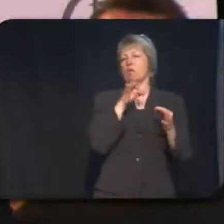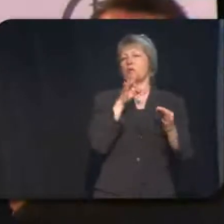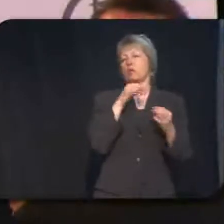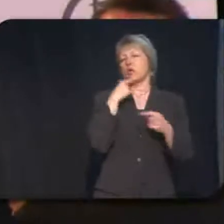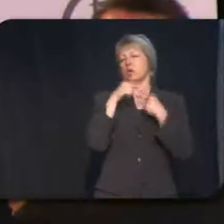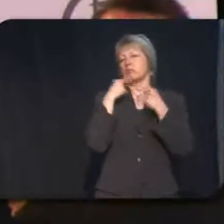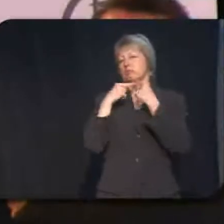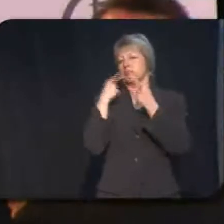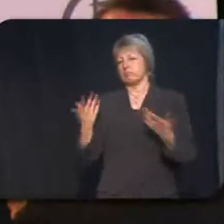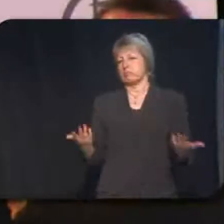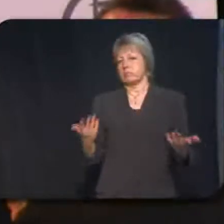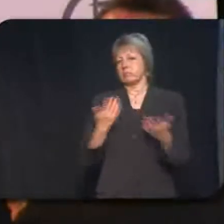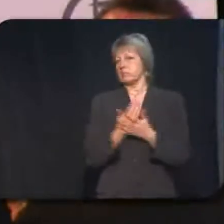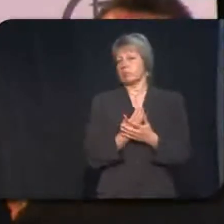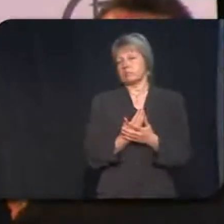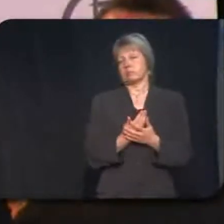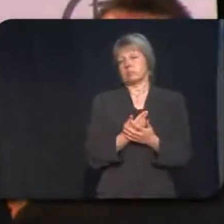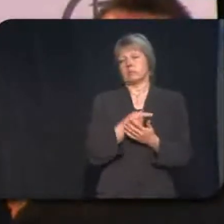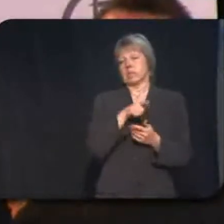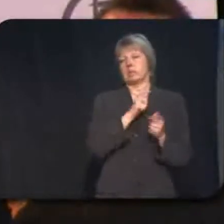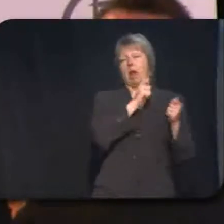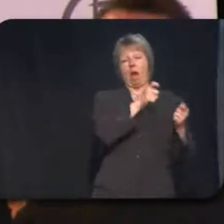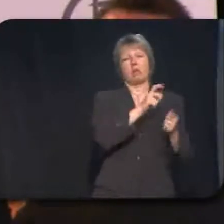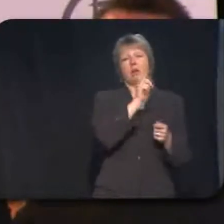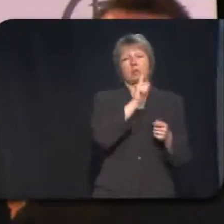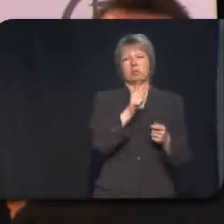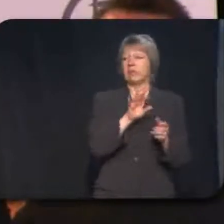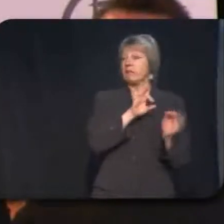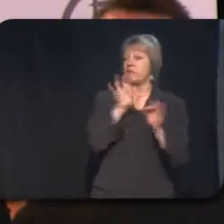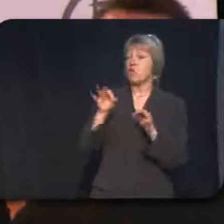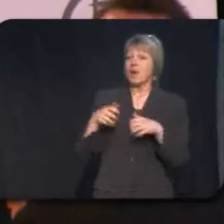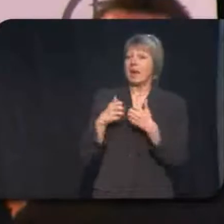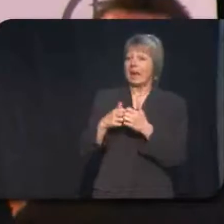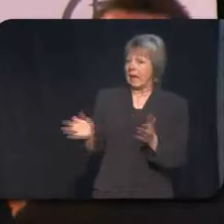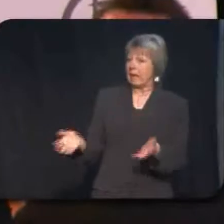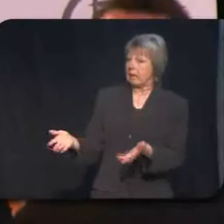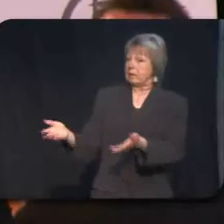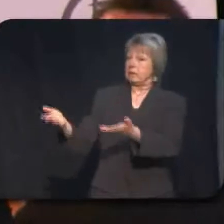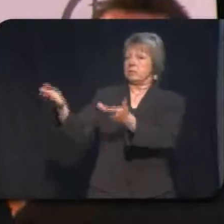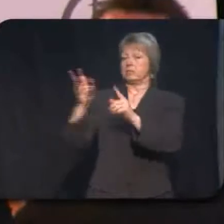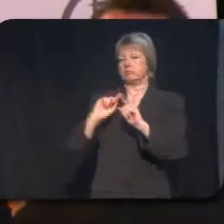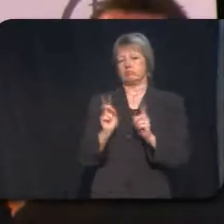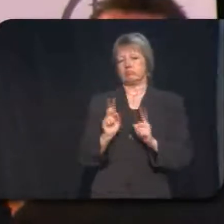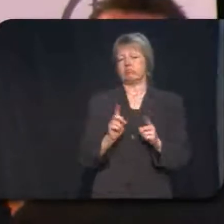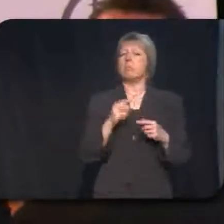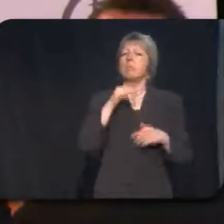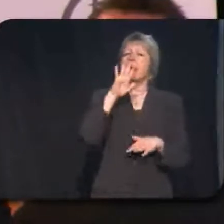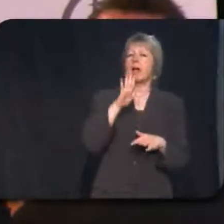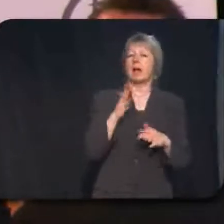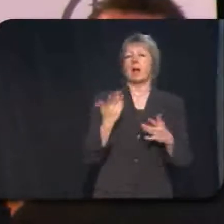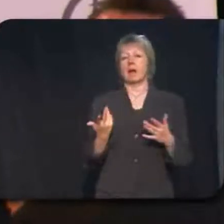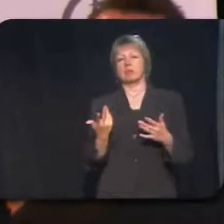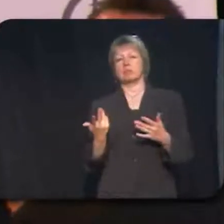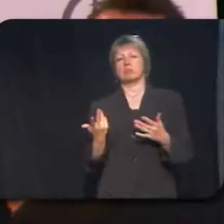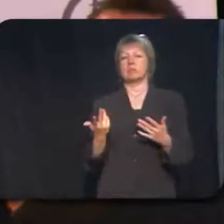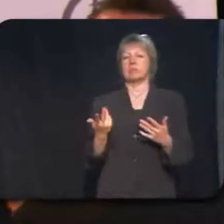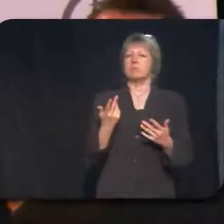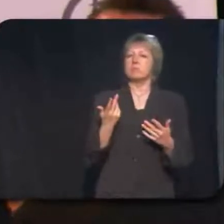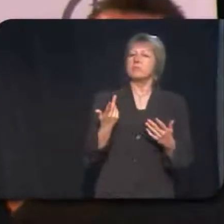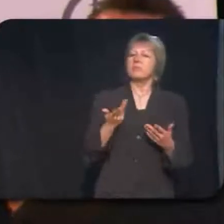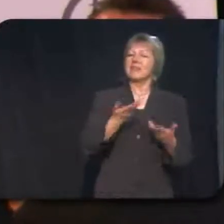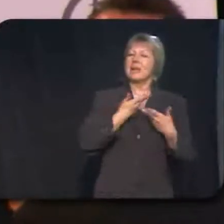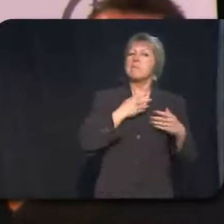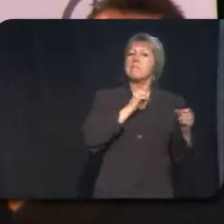kein Antrag der auf Kriegstreiberei gehen soll es ist ein Antrag der halt uns Möglichkeiten geben soll in der Welt zu agieren